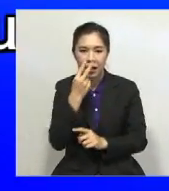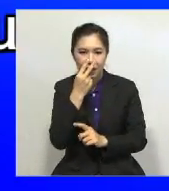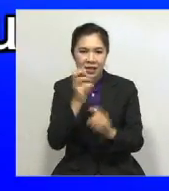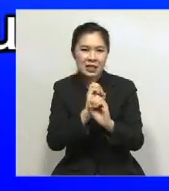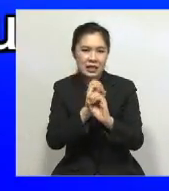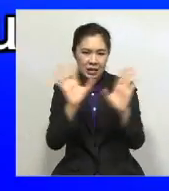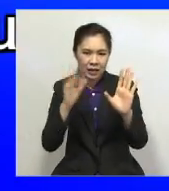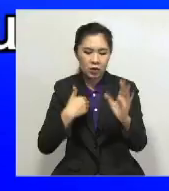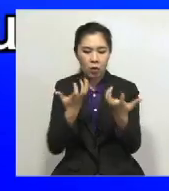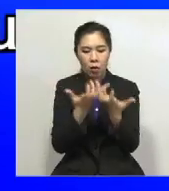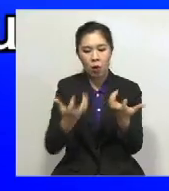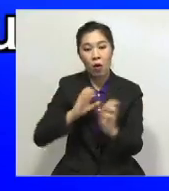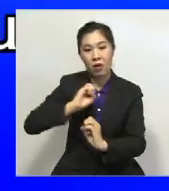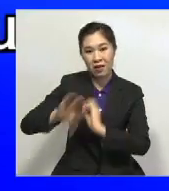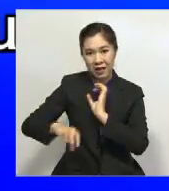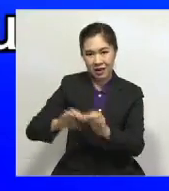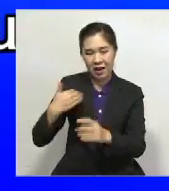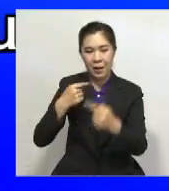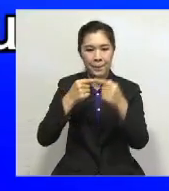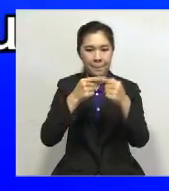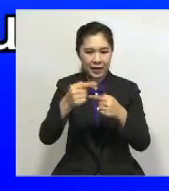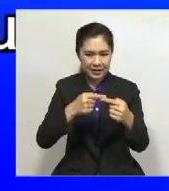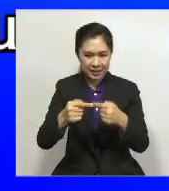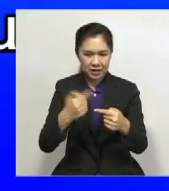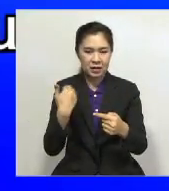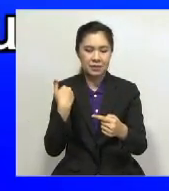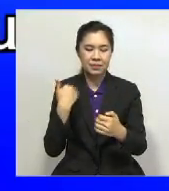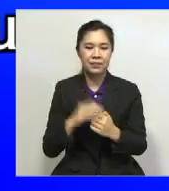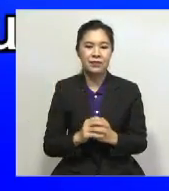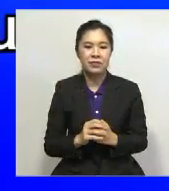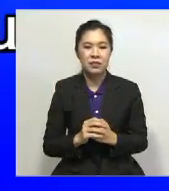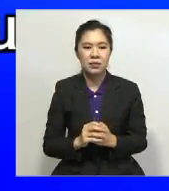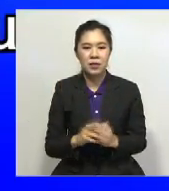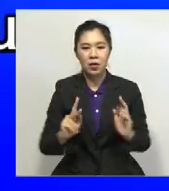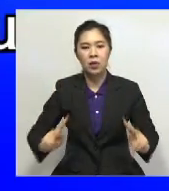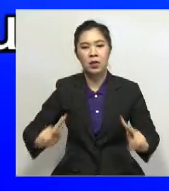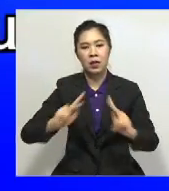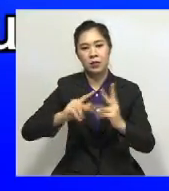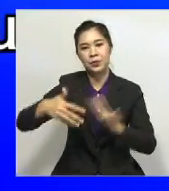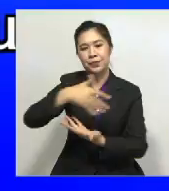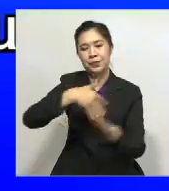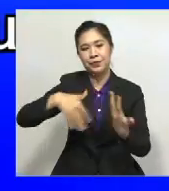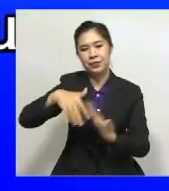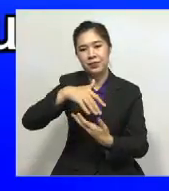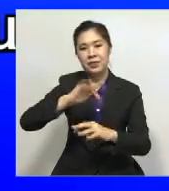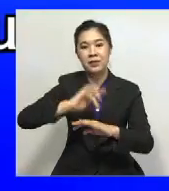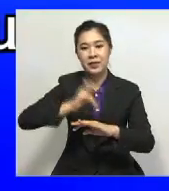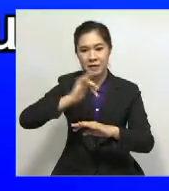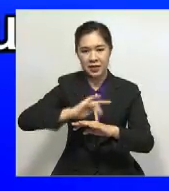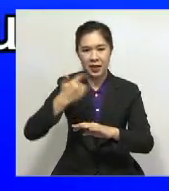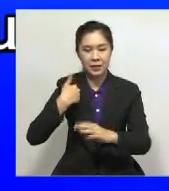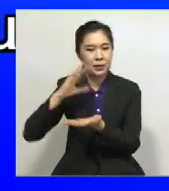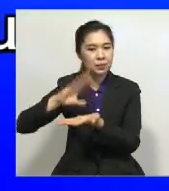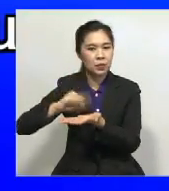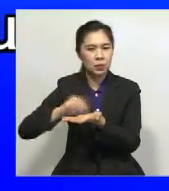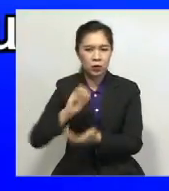ยถึงปริมาณขยะแล้วก็การใช้พลาสติกที่เพิ่มมากขึ้นนะคะอย่างเช่นของกระทรวงทรัพยากรธรรมชาติและสิ่งแวดล้อมค่ะก็มี